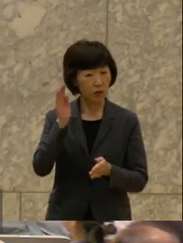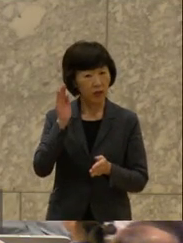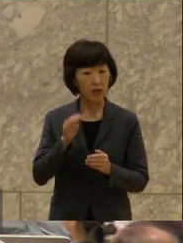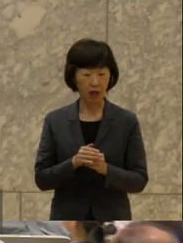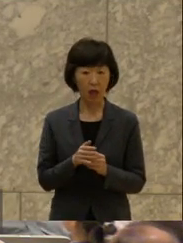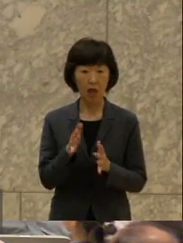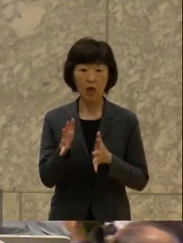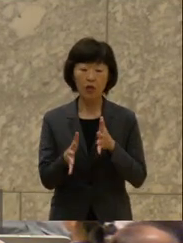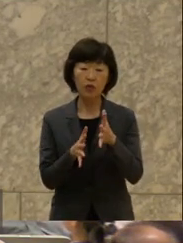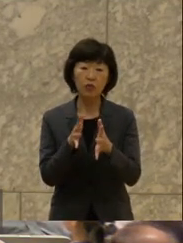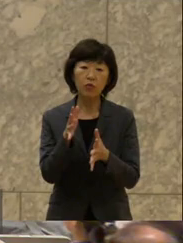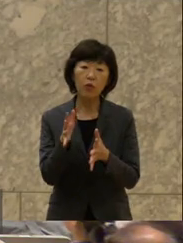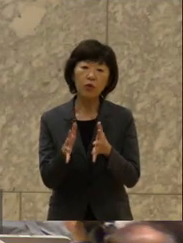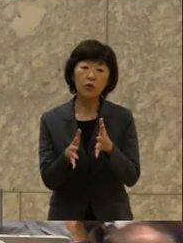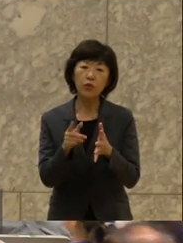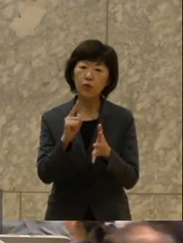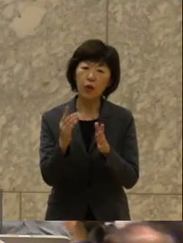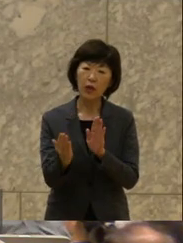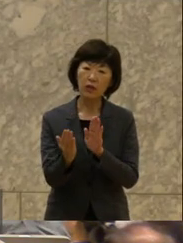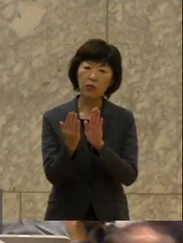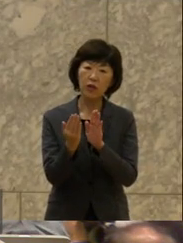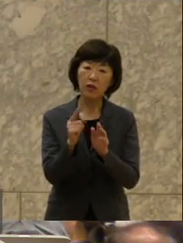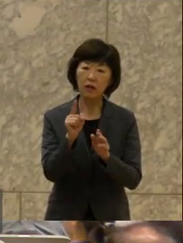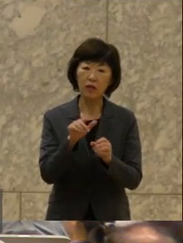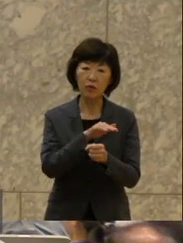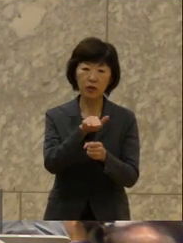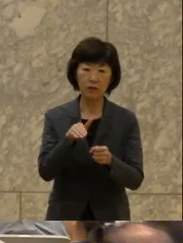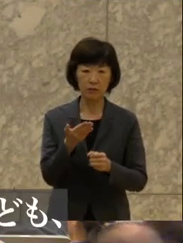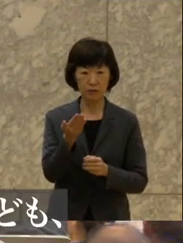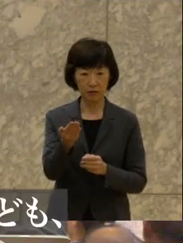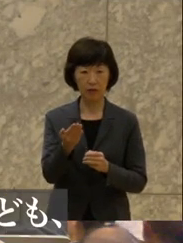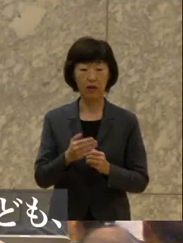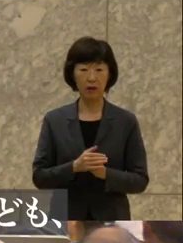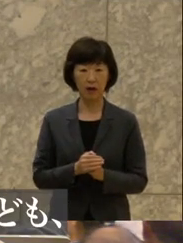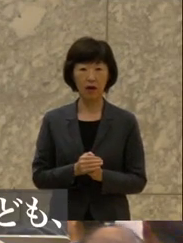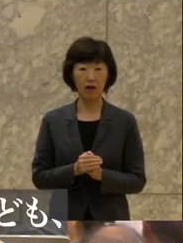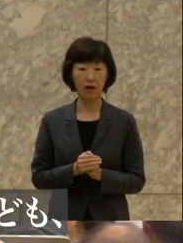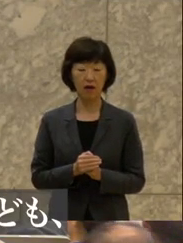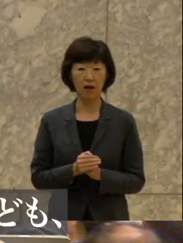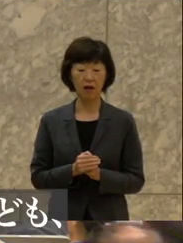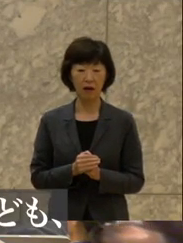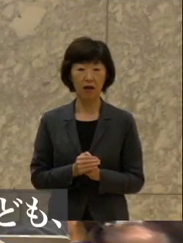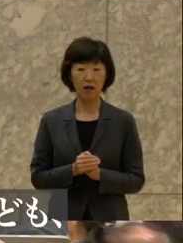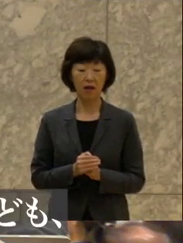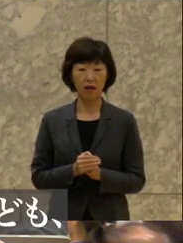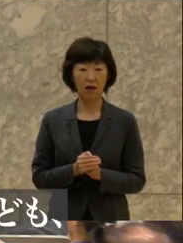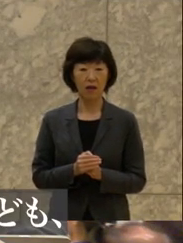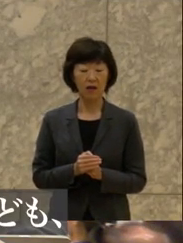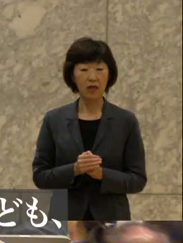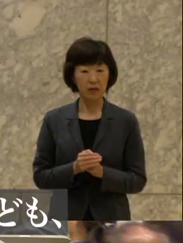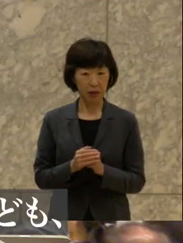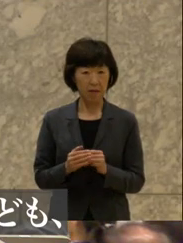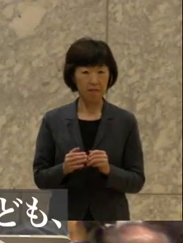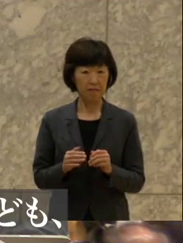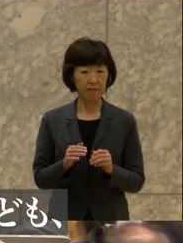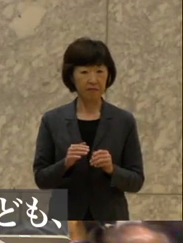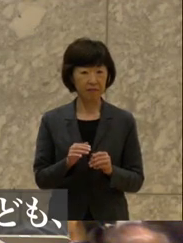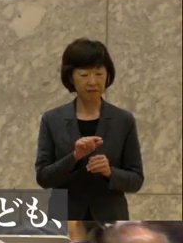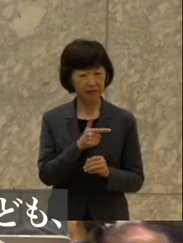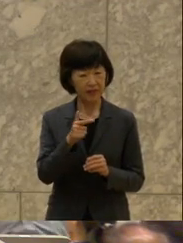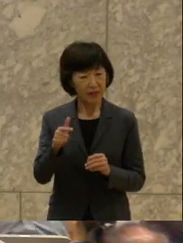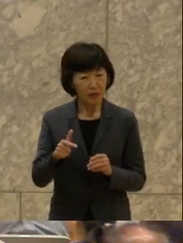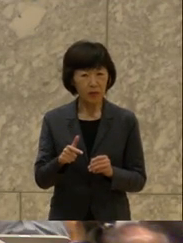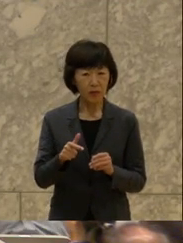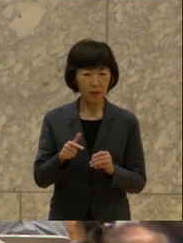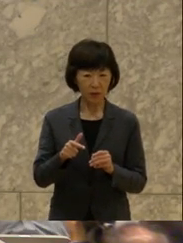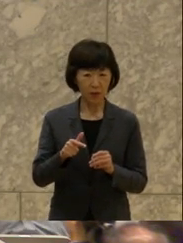スポーツとどう向き合って何を大切にしていけばいいのかっていうもうまさにそのど真ん中で今立ち向かっておられる方々ばかりなんです